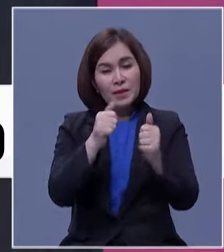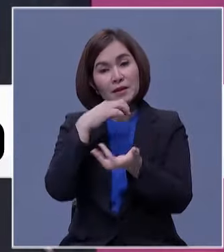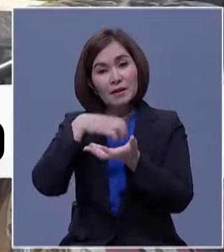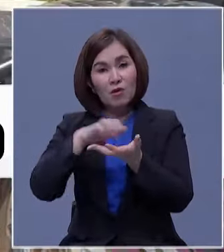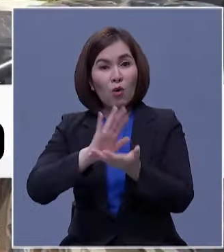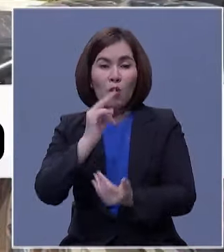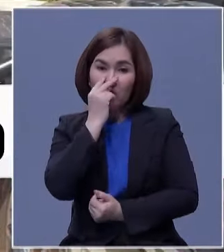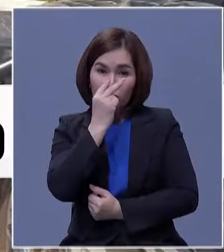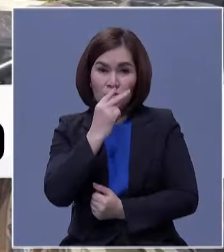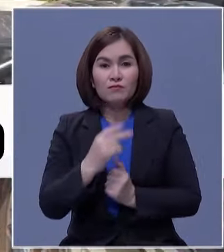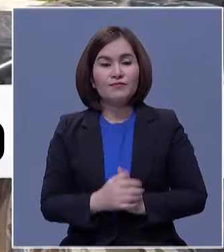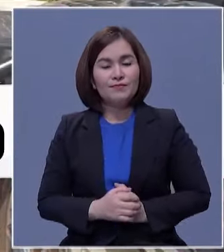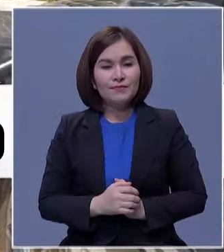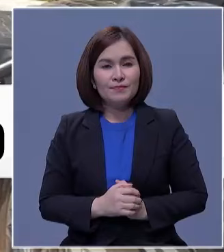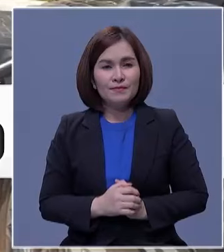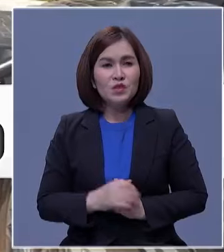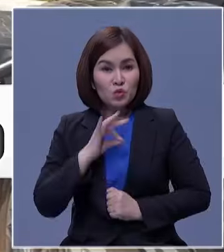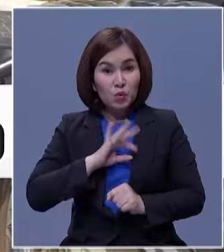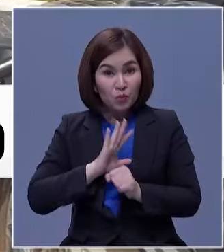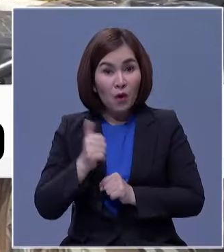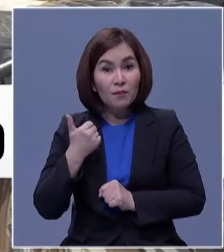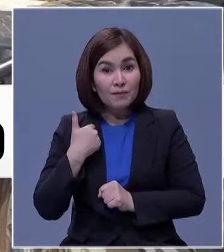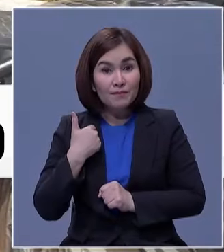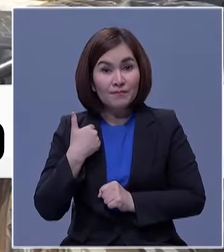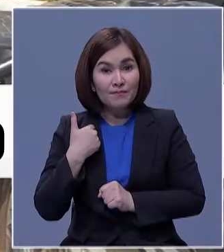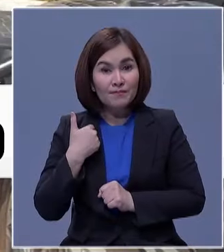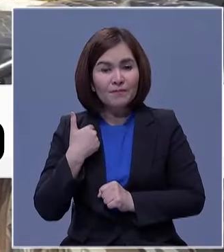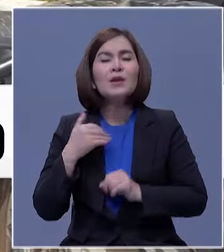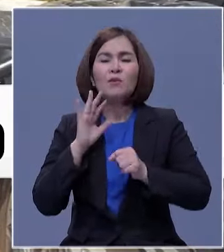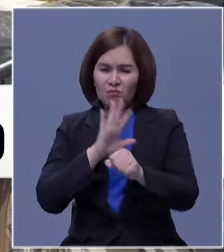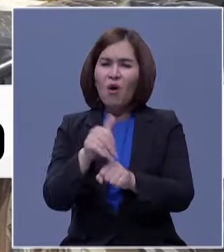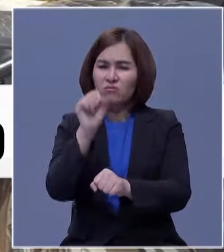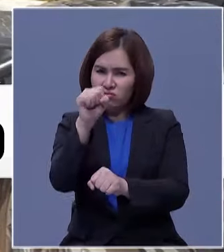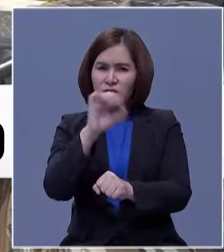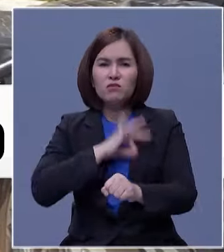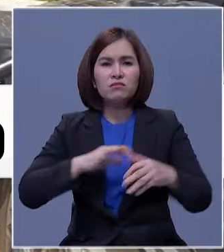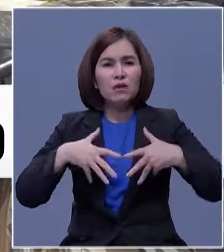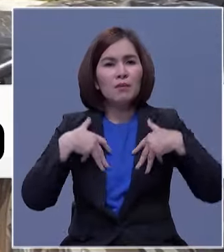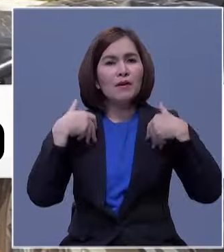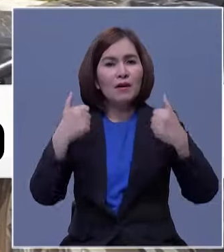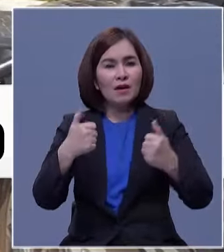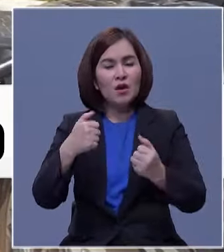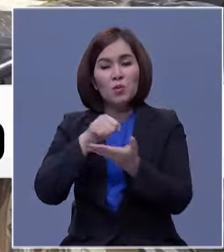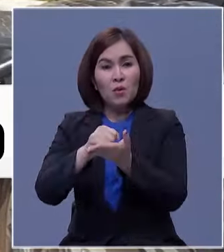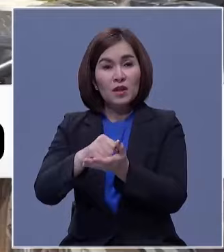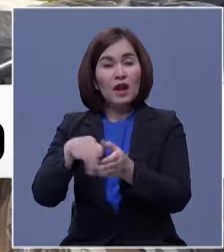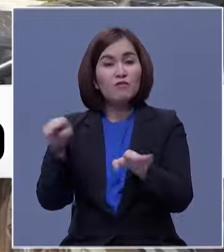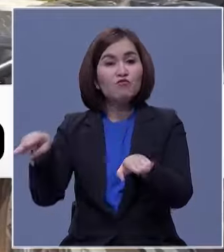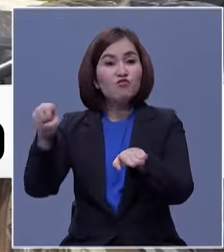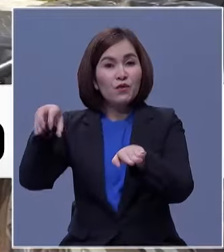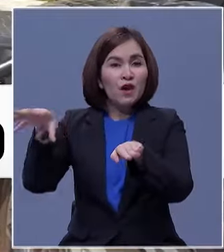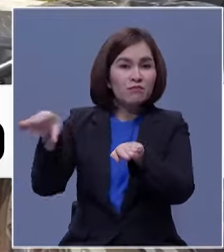ครับครับเพียงพอมยครับกับการที่ตเพียงพอครับสบายมากเลยครับสถานีชาร์จตอน